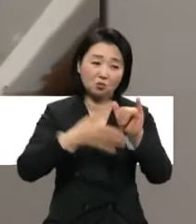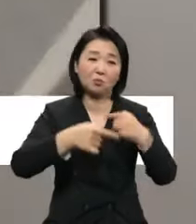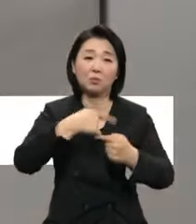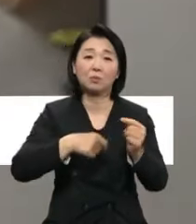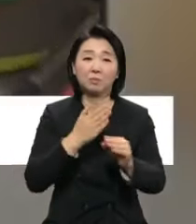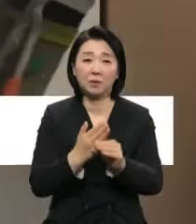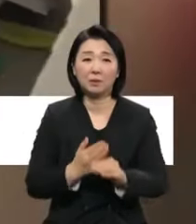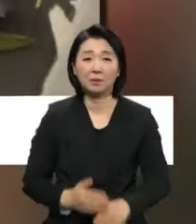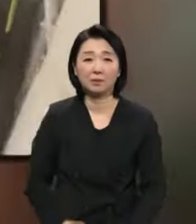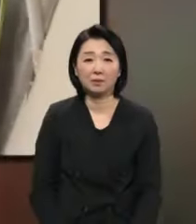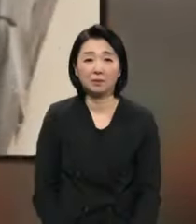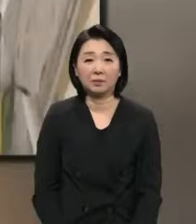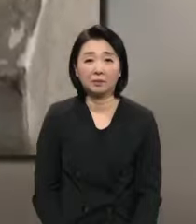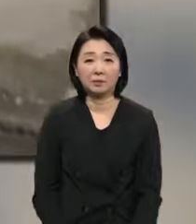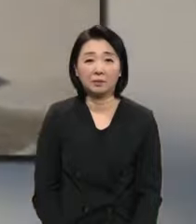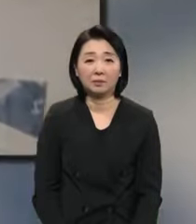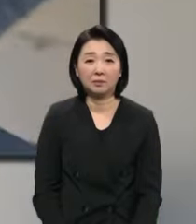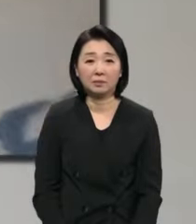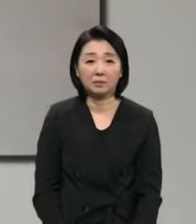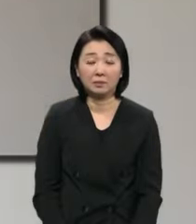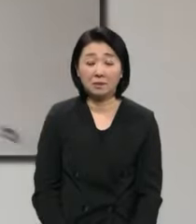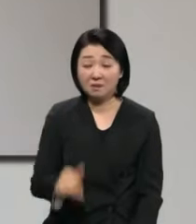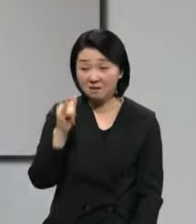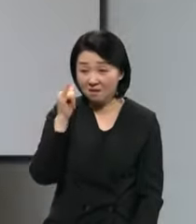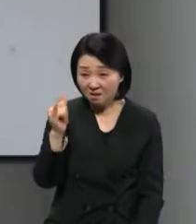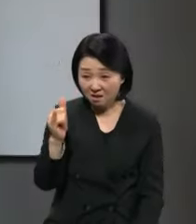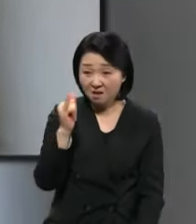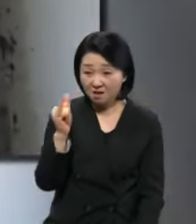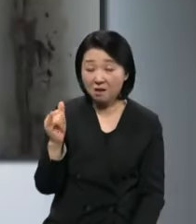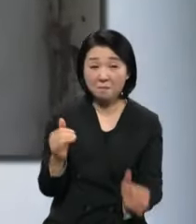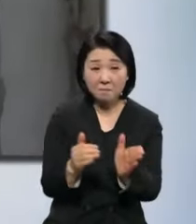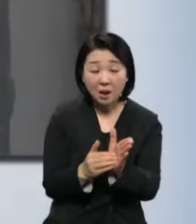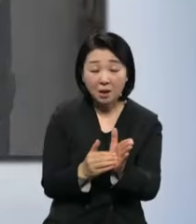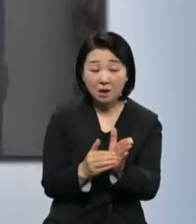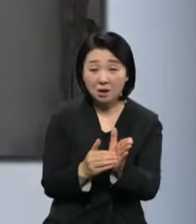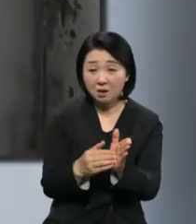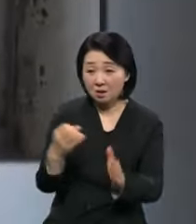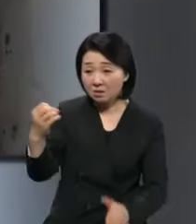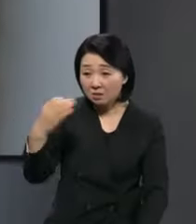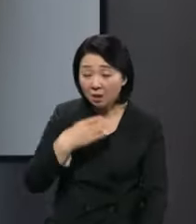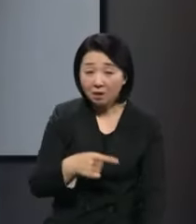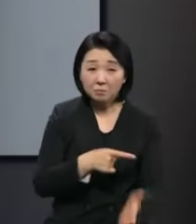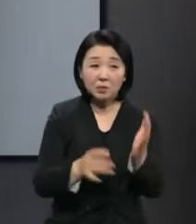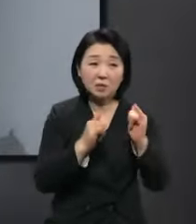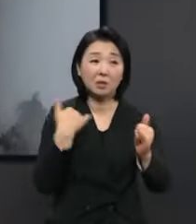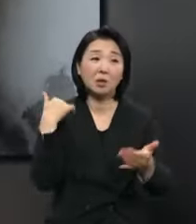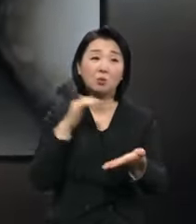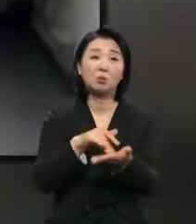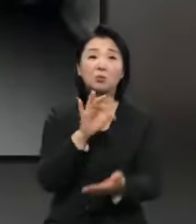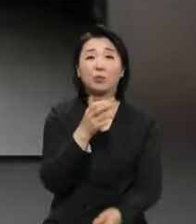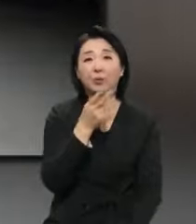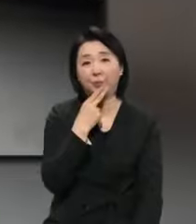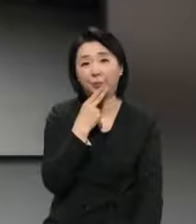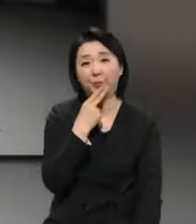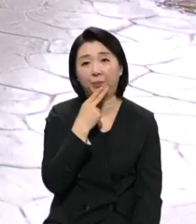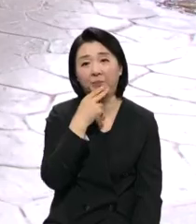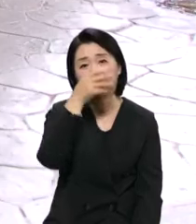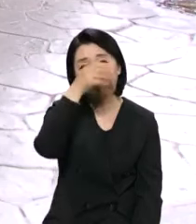거로 파악됐습니다. 연락이 닿은 이 집주인, 취재진에게 피해자들에게 돌려줄 돈이 없다고